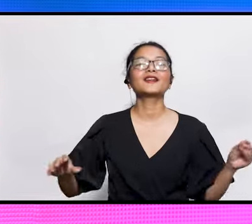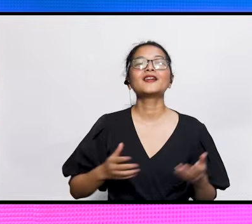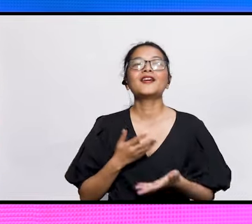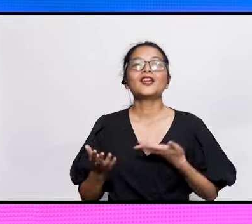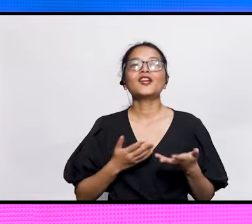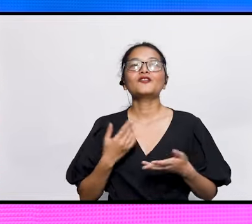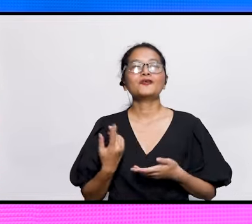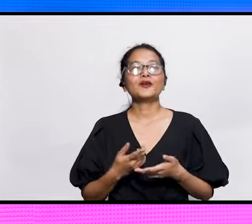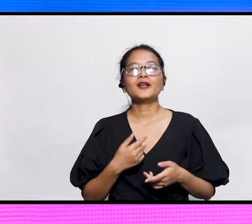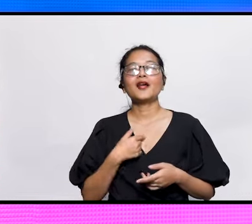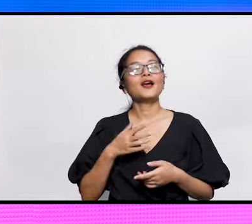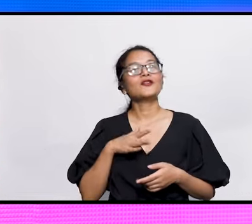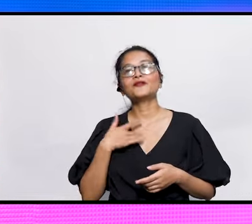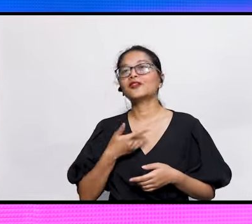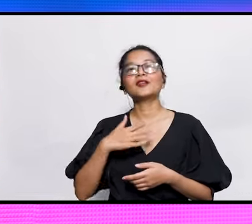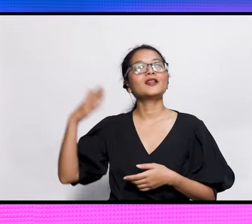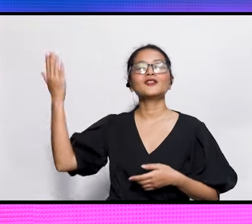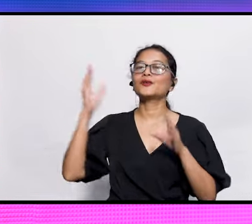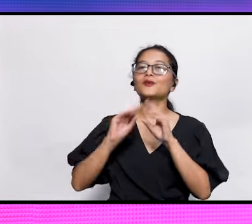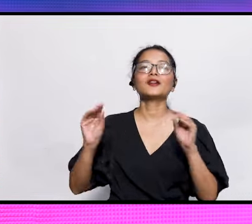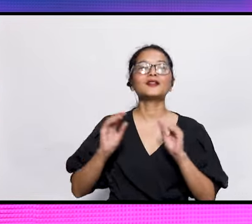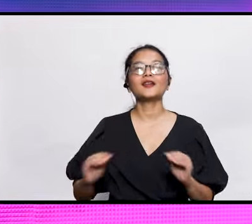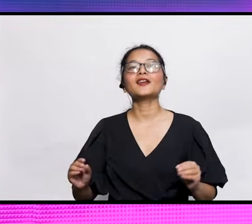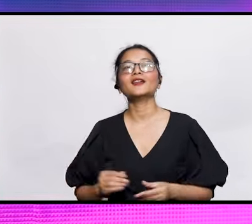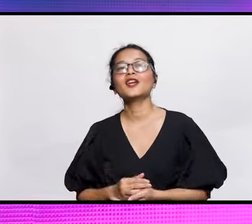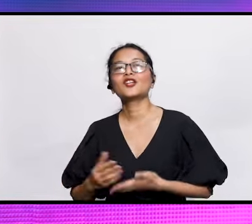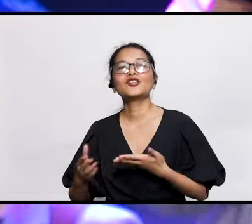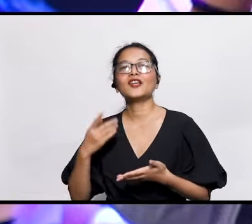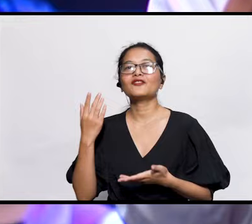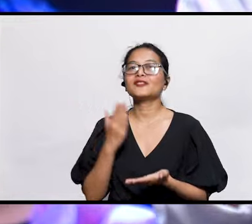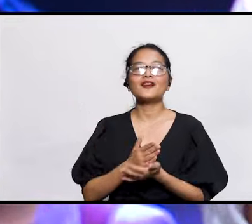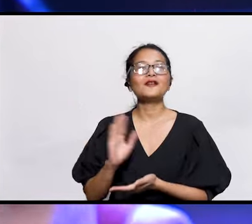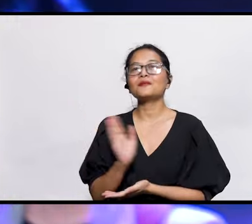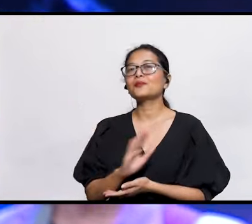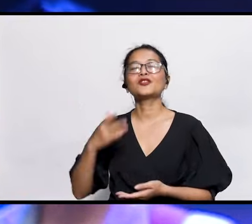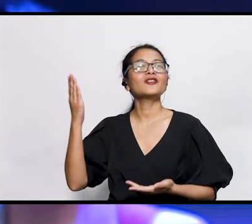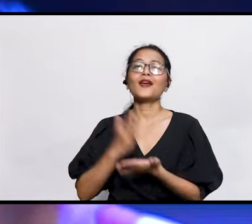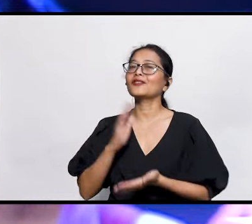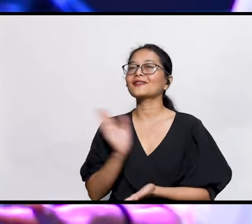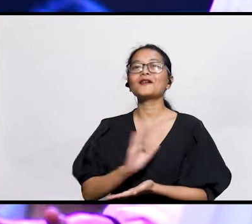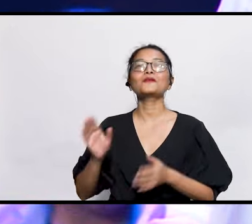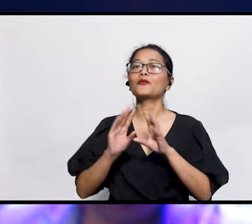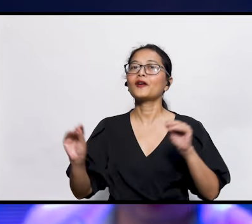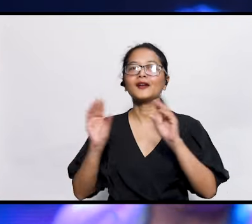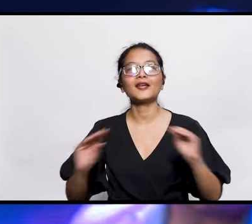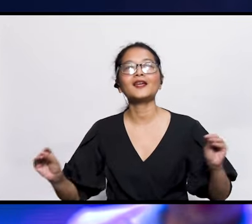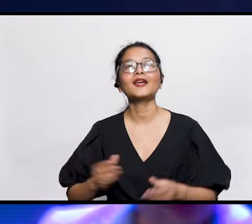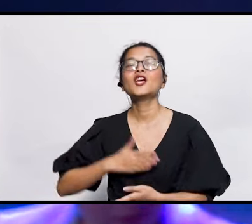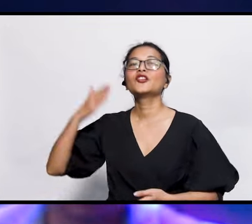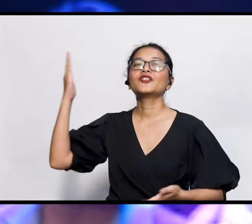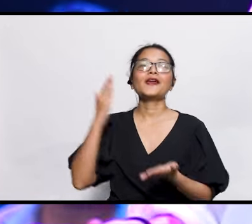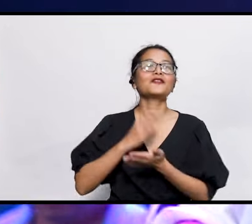working Even when I don't feel it you working you never stop you never stop